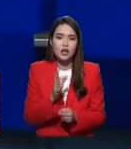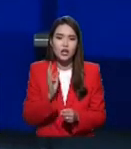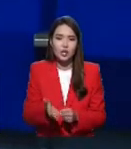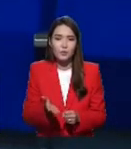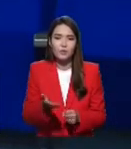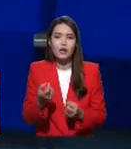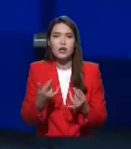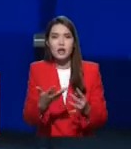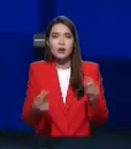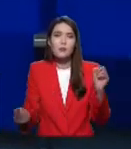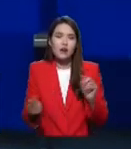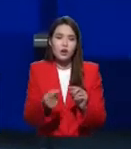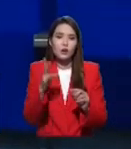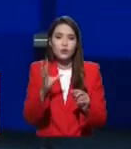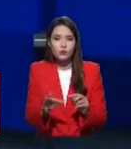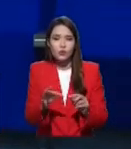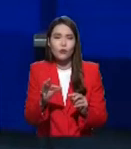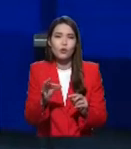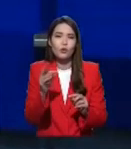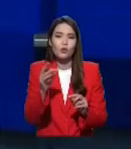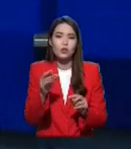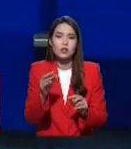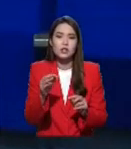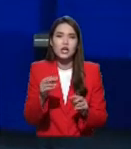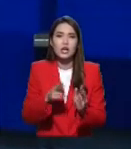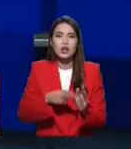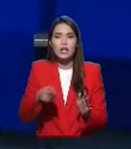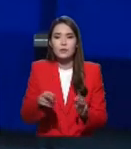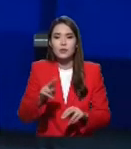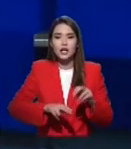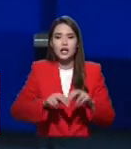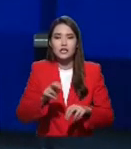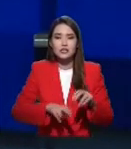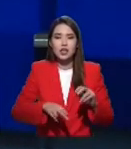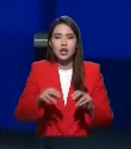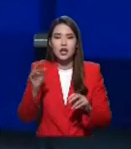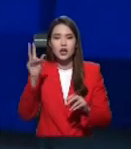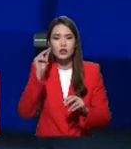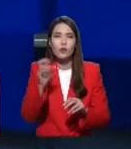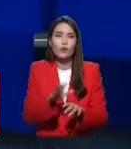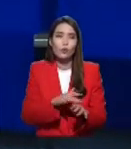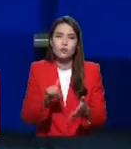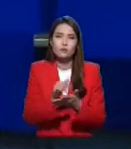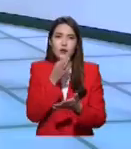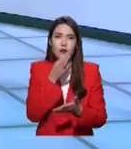жұмысы аяқталды, бірақ жаңағы желілер шығаратын жүйесі әлі орнатылған жоқ.